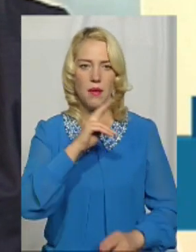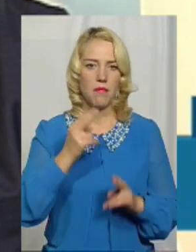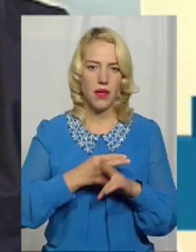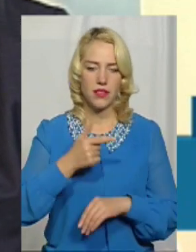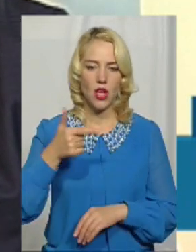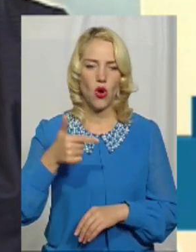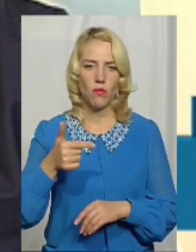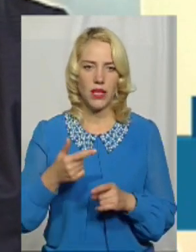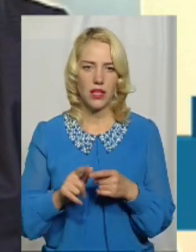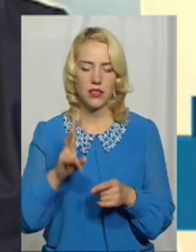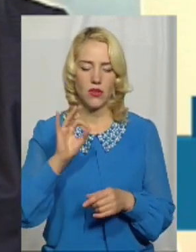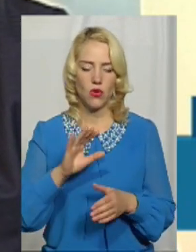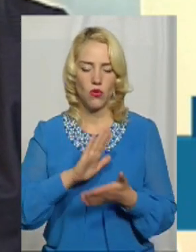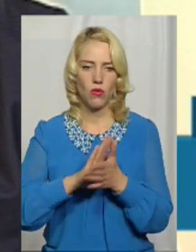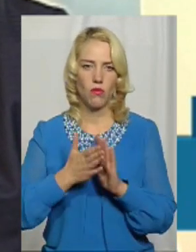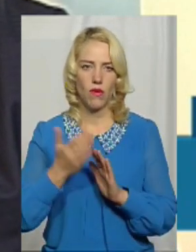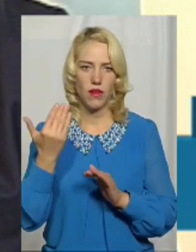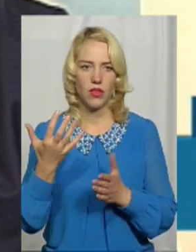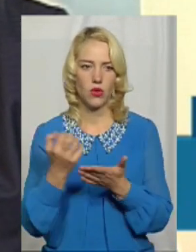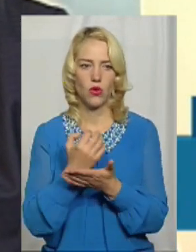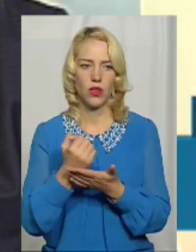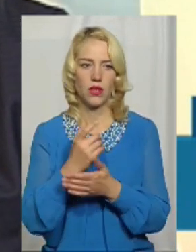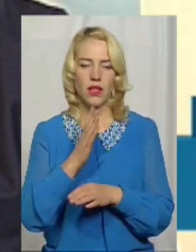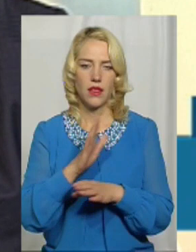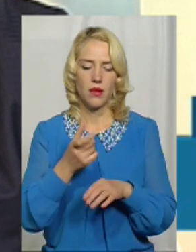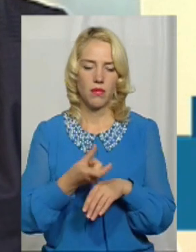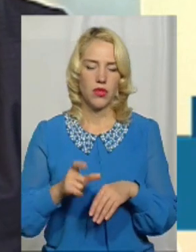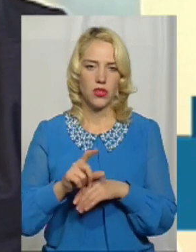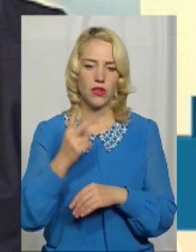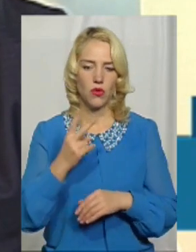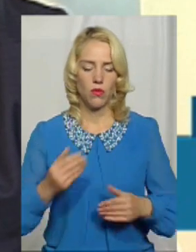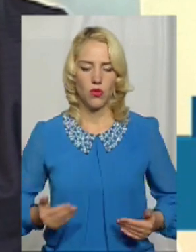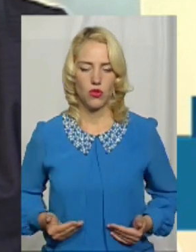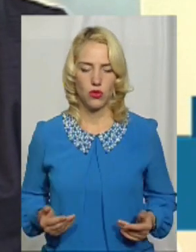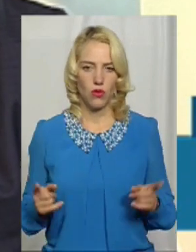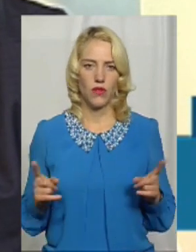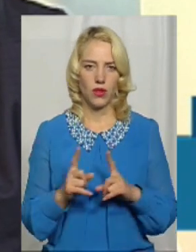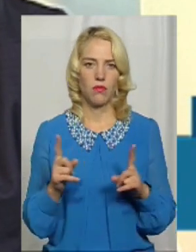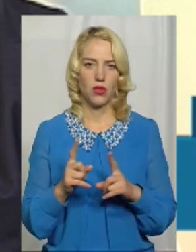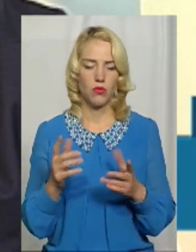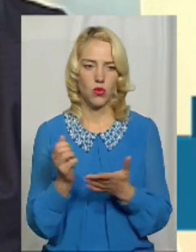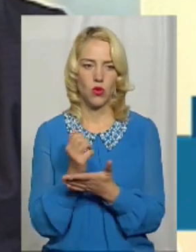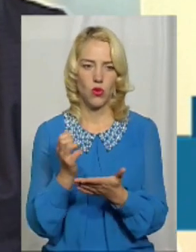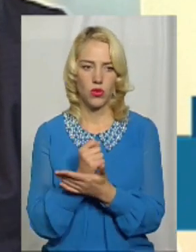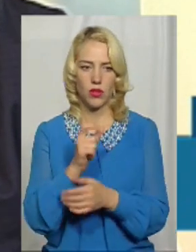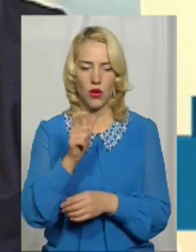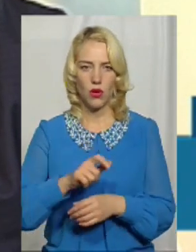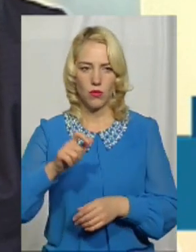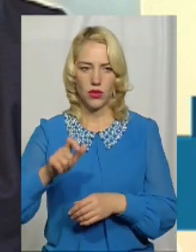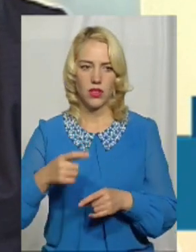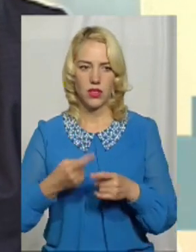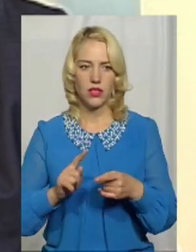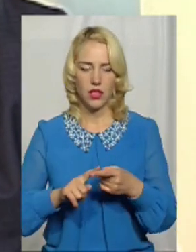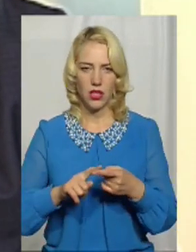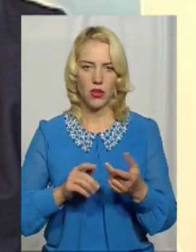Але умова та, що їхній дохід не повинен перевищувати 2 прожиткових мінімумів доходів громадян